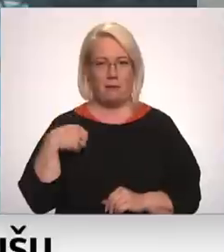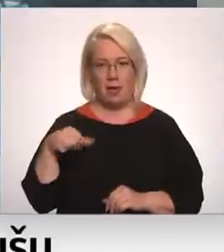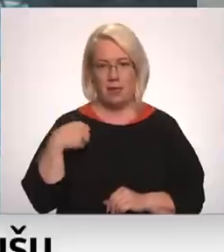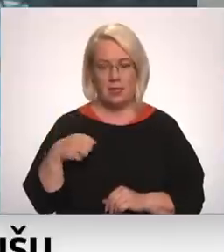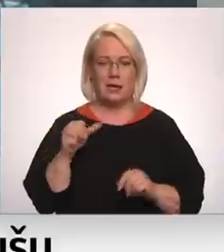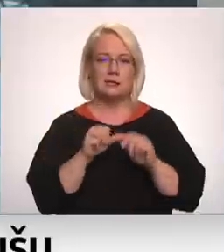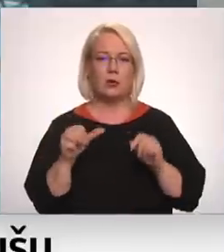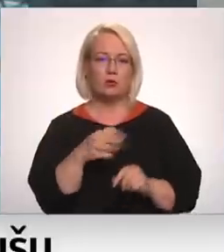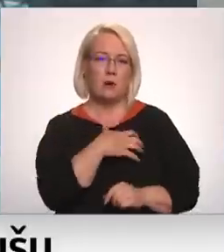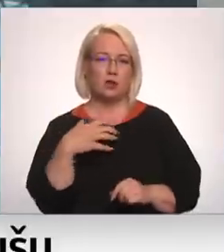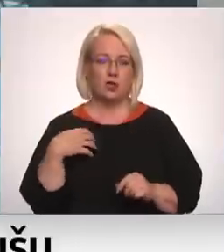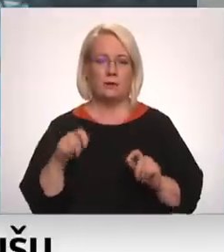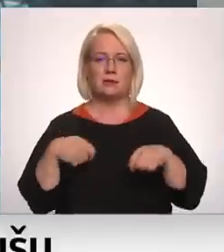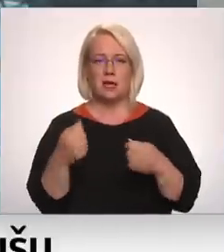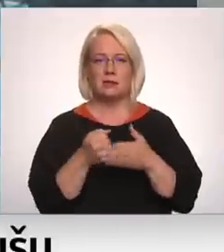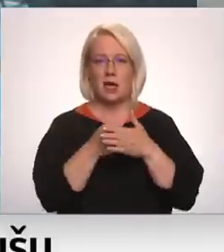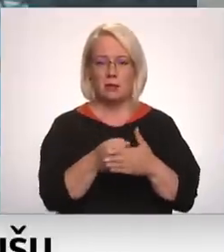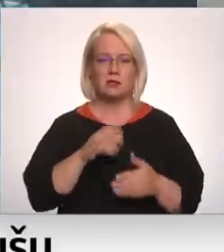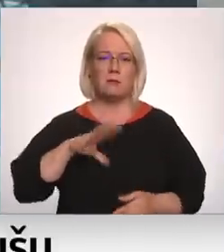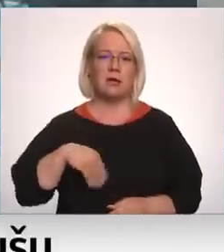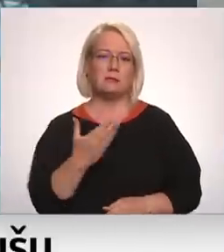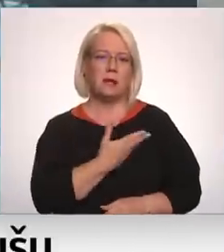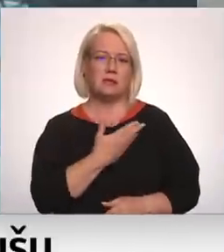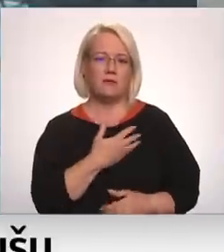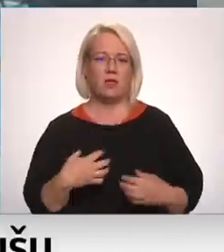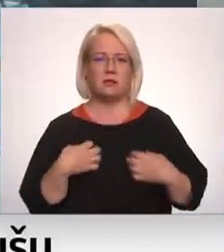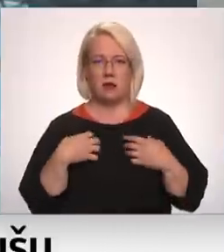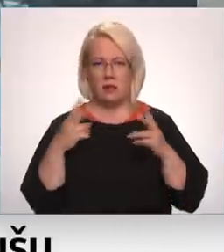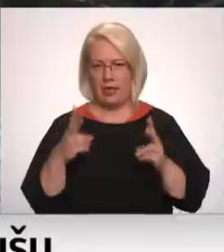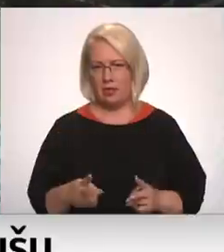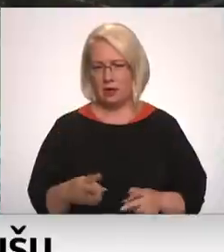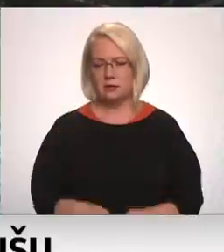gatava sniegt atbalstu pēc piedzīvotās traģēdijas. Turpina Aija Kīnca.